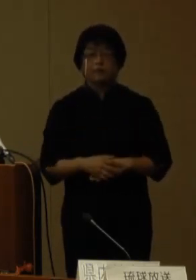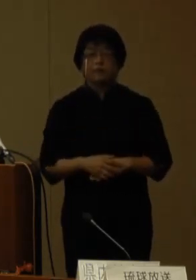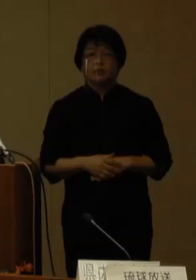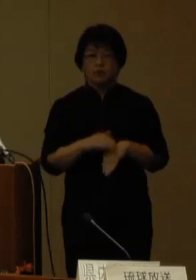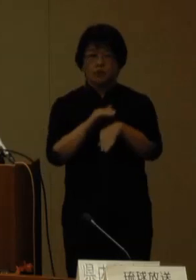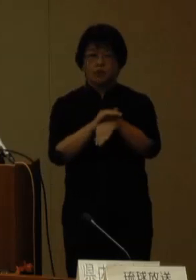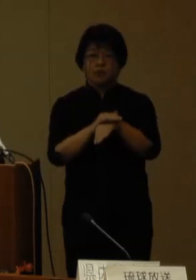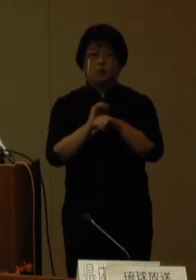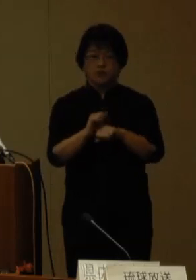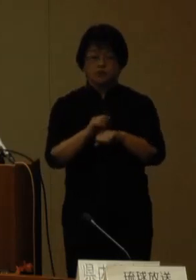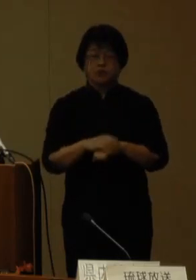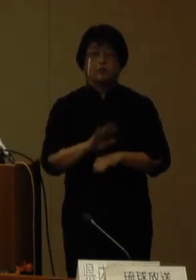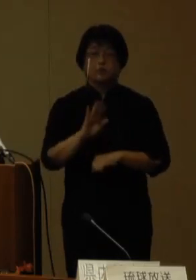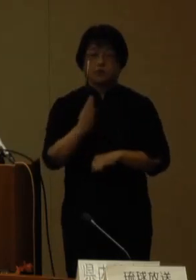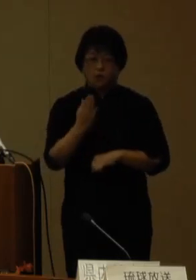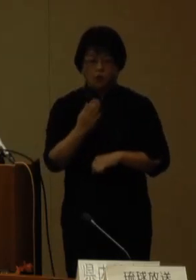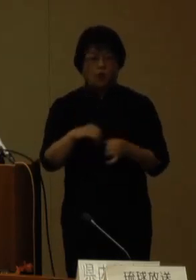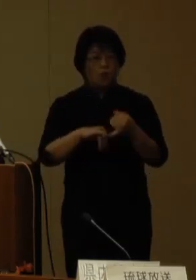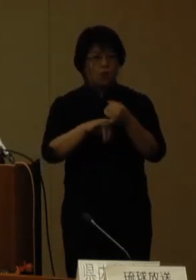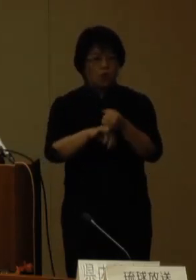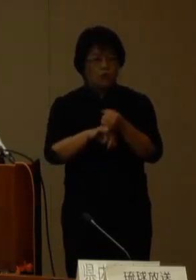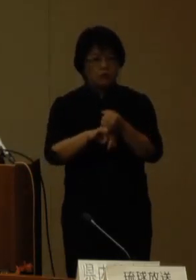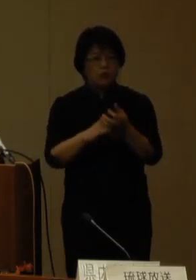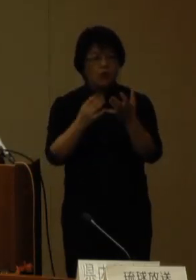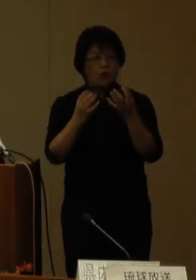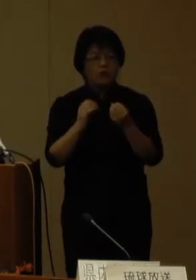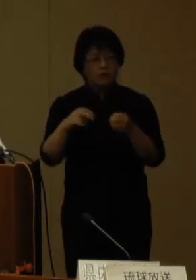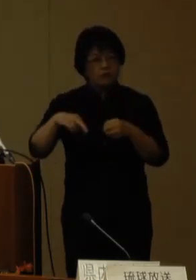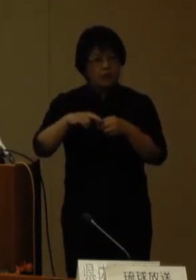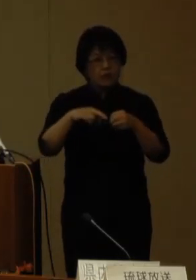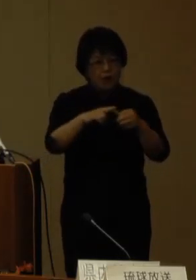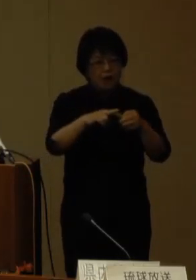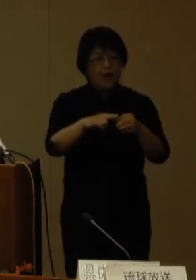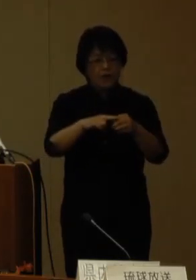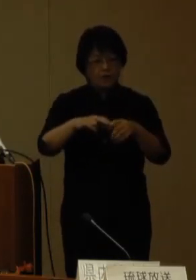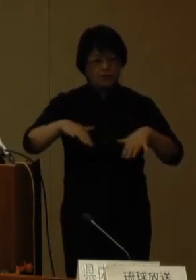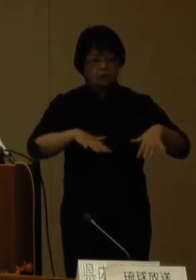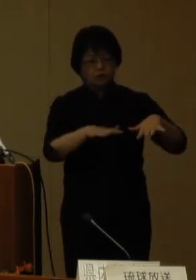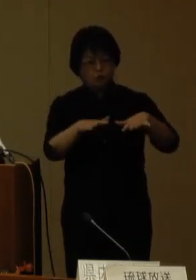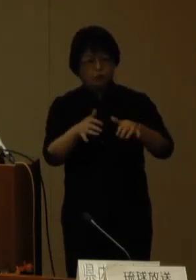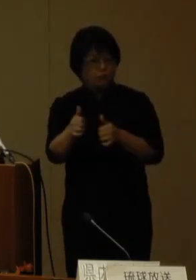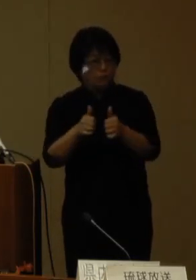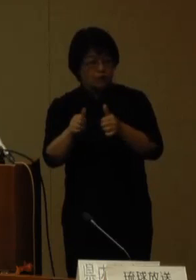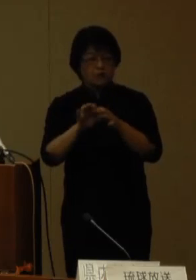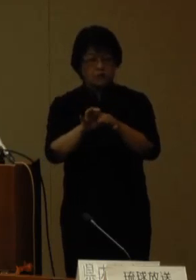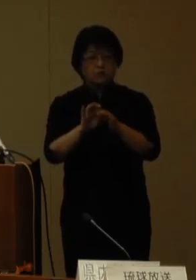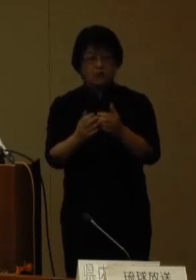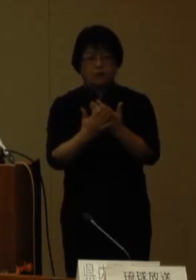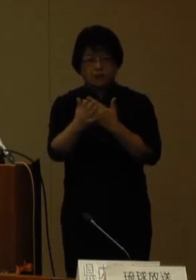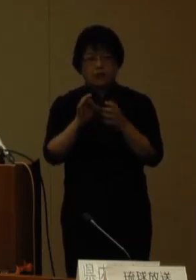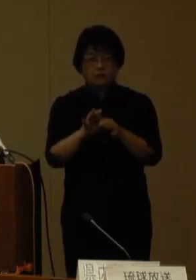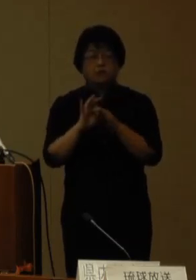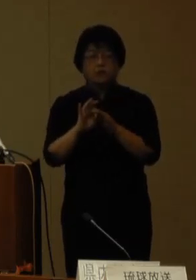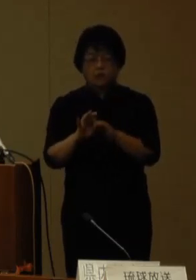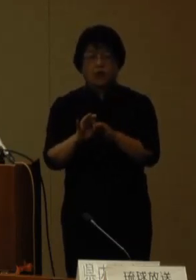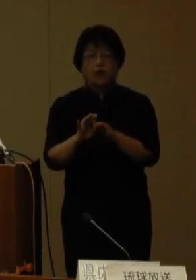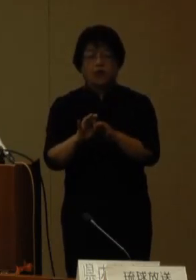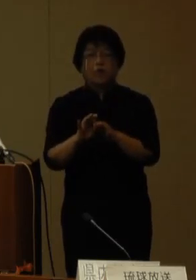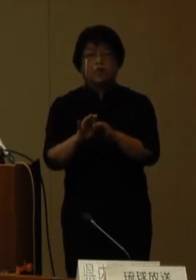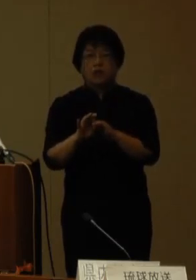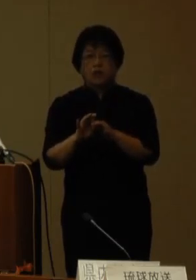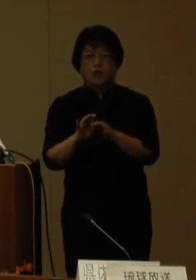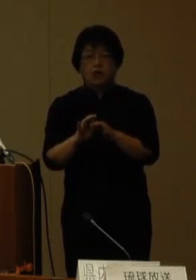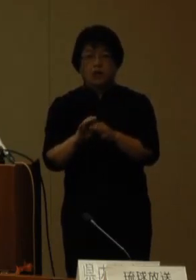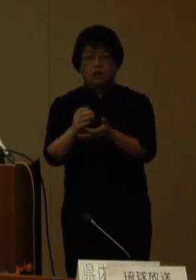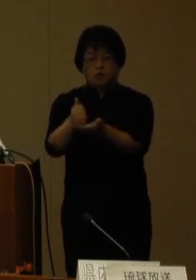方針でございます。ただしすでに予約が入っているサッカー陸上競技等の大会については主催者に無観